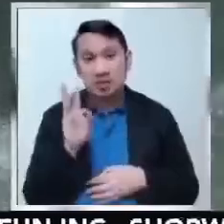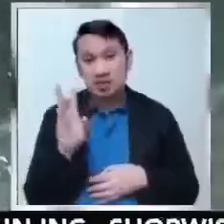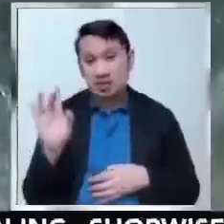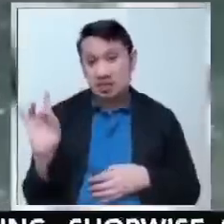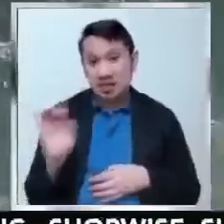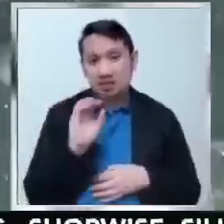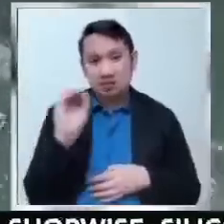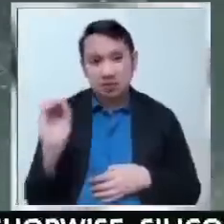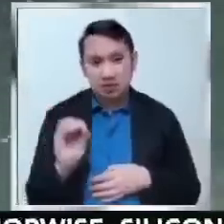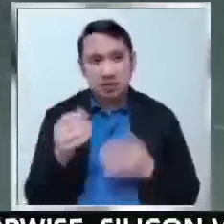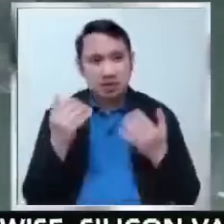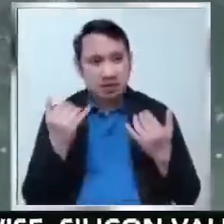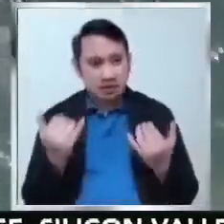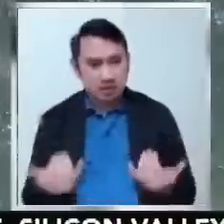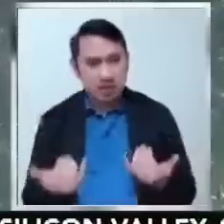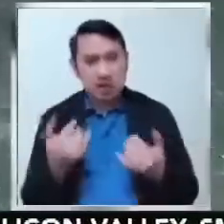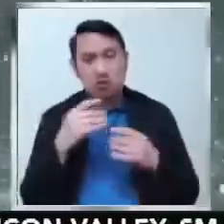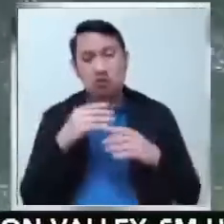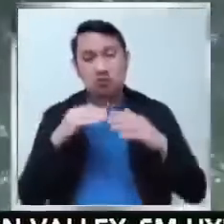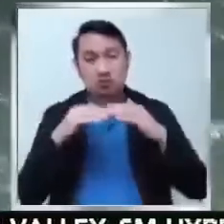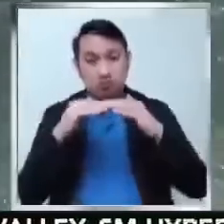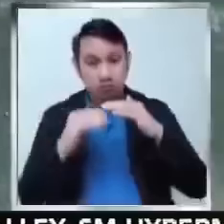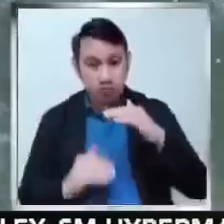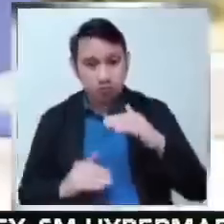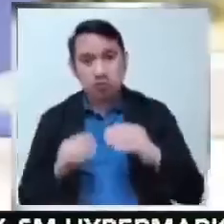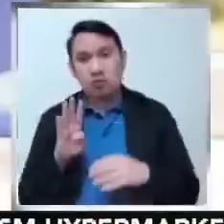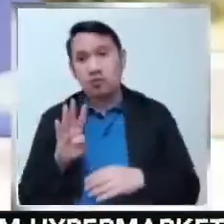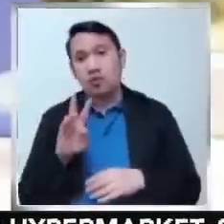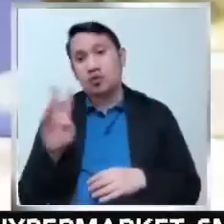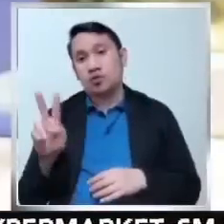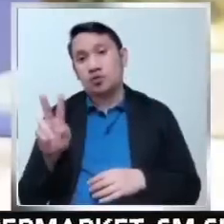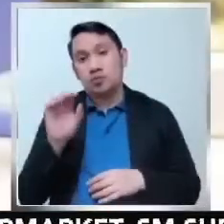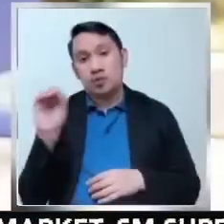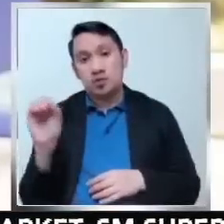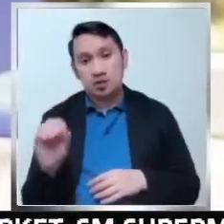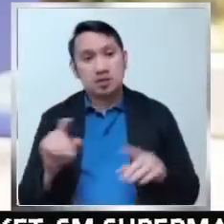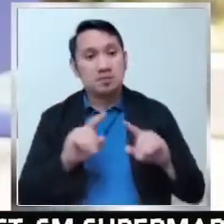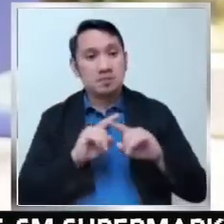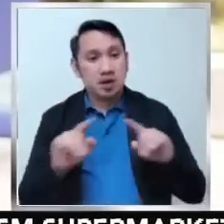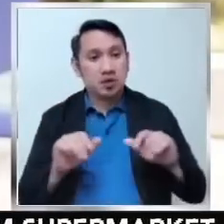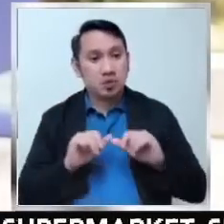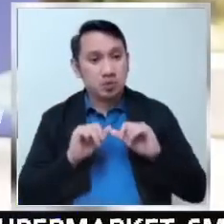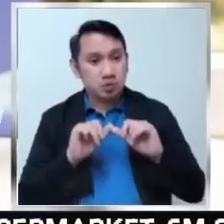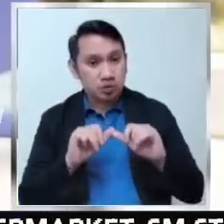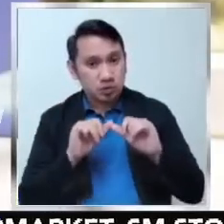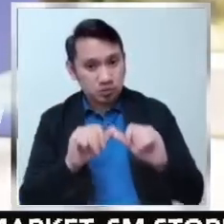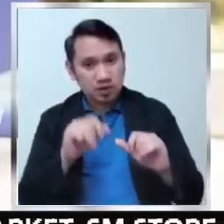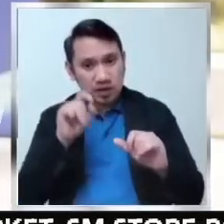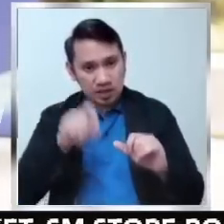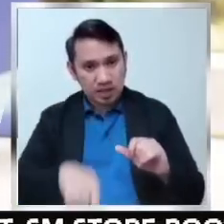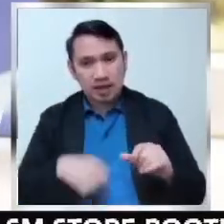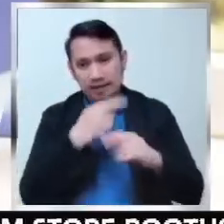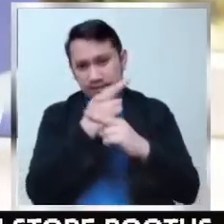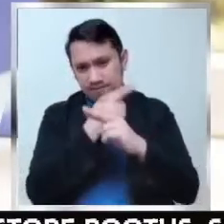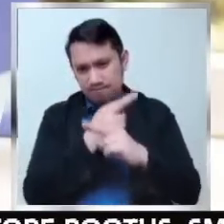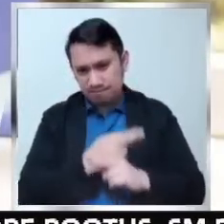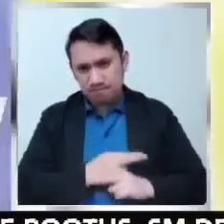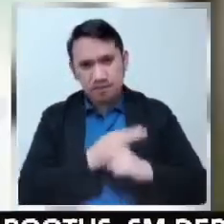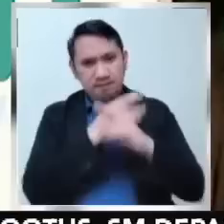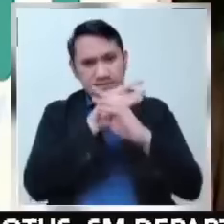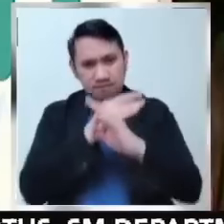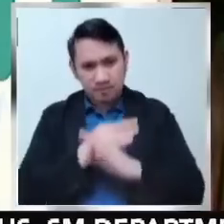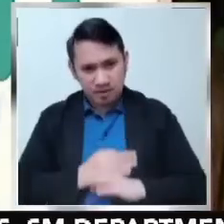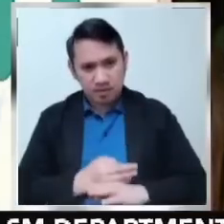po, napababa na natin to 42%, pero totoo naman po, continuous pa rin po yung kailangan nating trabahuhin para mapababa pa ito